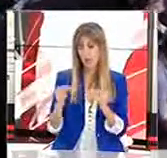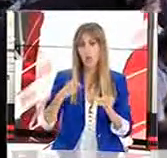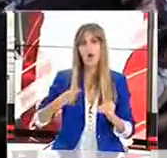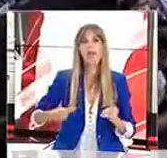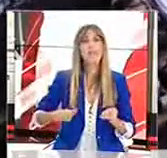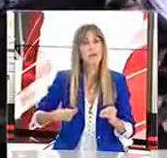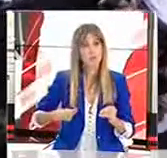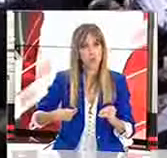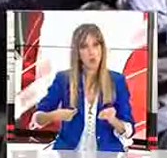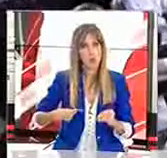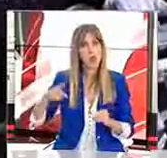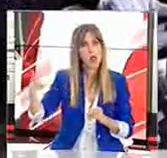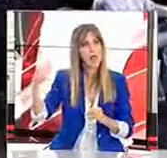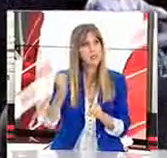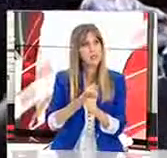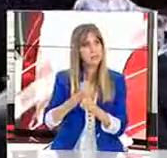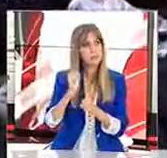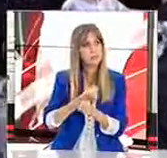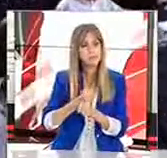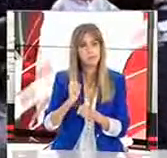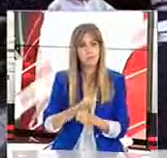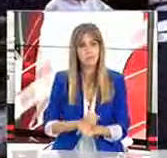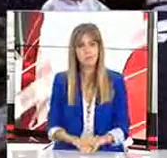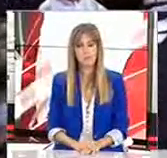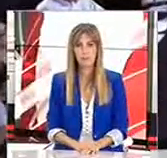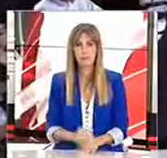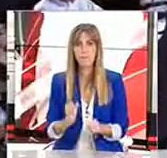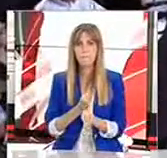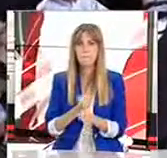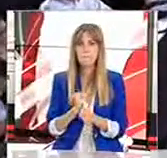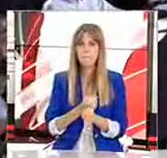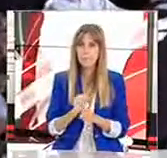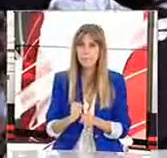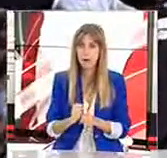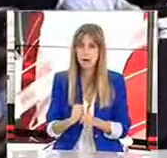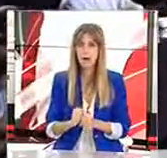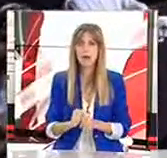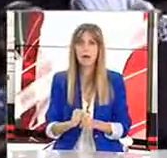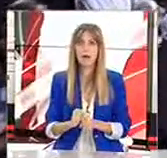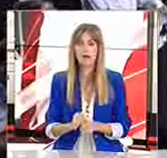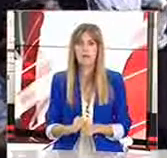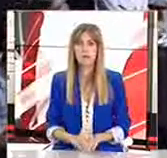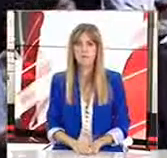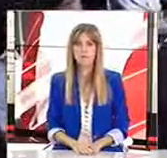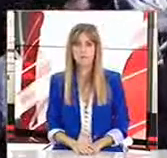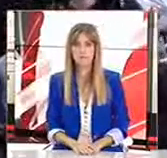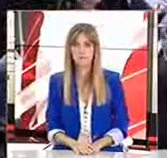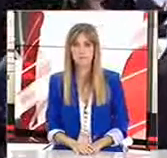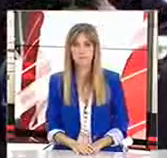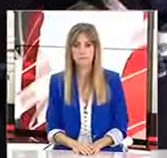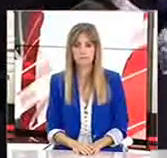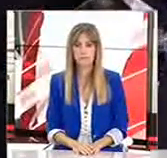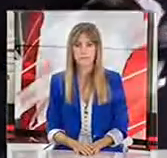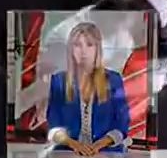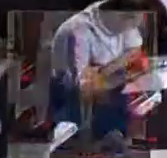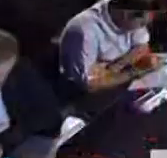φορά, κύριε Πρόεδρε, απαντάτε ότι η δημοκρατία δεν γνωρίζει αδιέξοδα. Ωστόσο, νομίζω ότι εδώ ισχύει αυτό που λένε για την Αθηνά